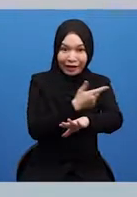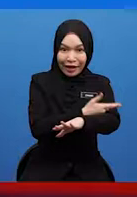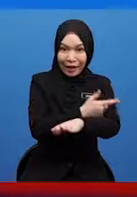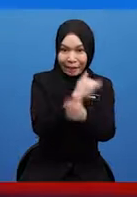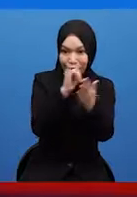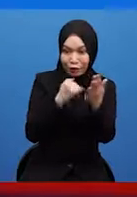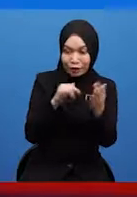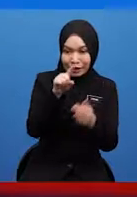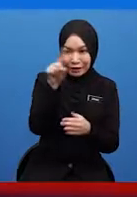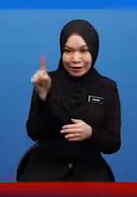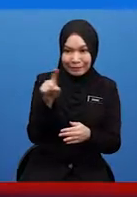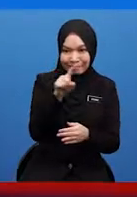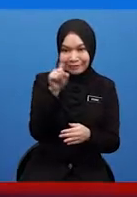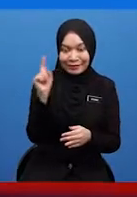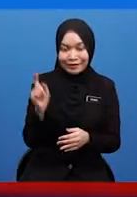tersebut.